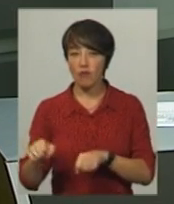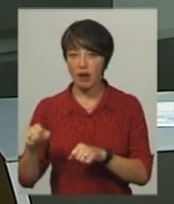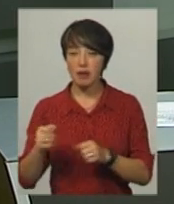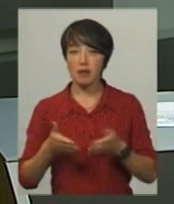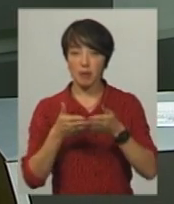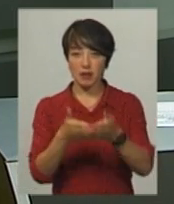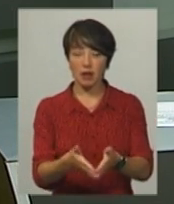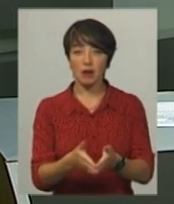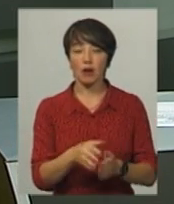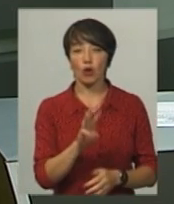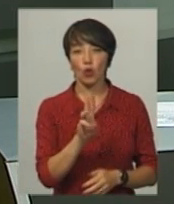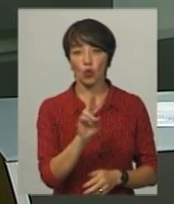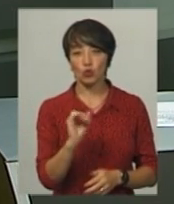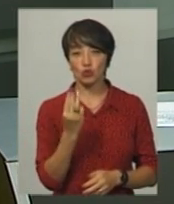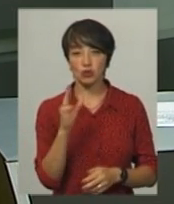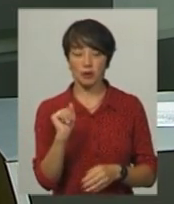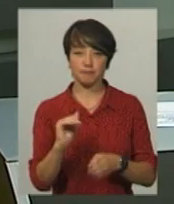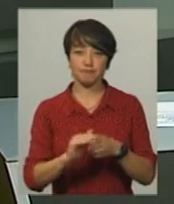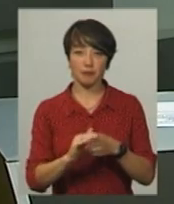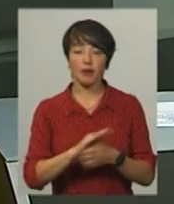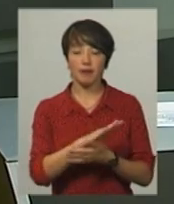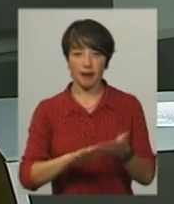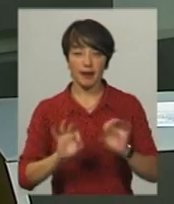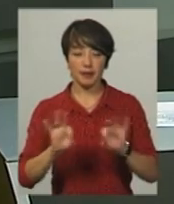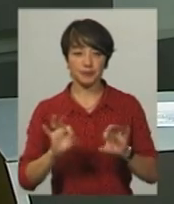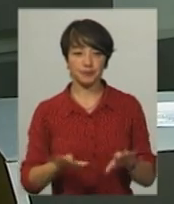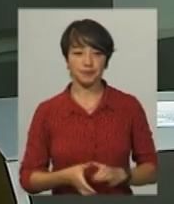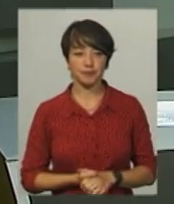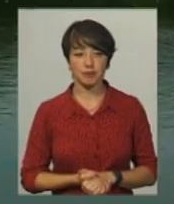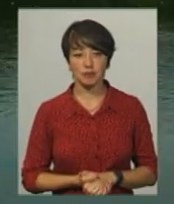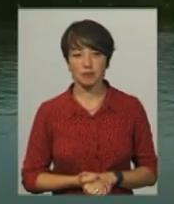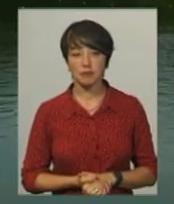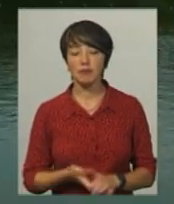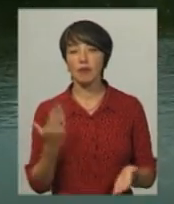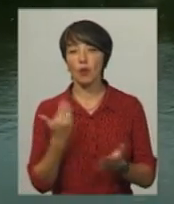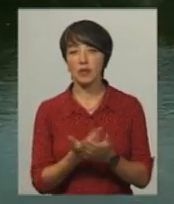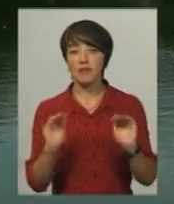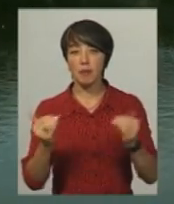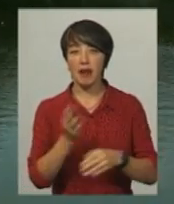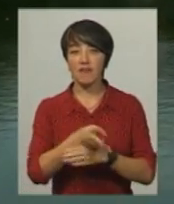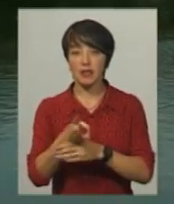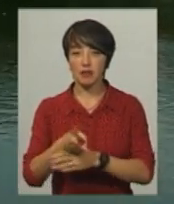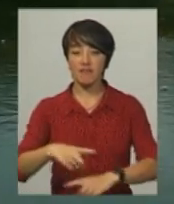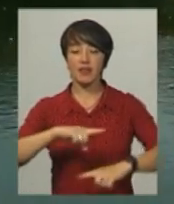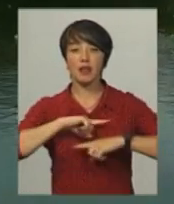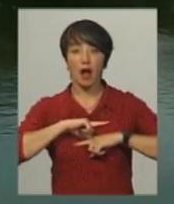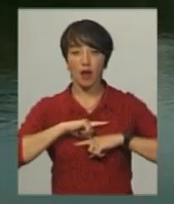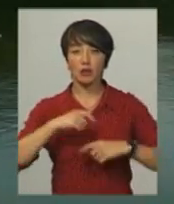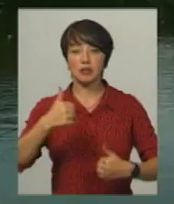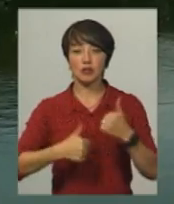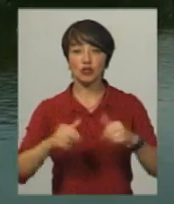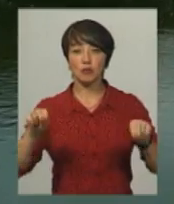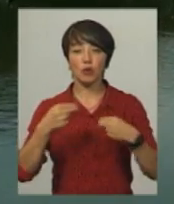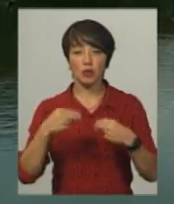каної Микола Кушта. Більше у сюжеті Андрія Гуменного. Ось фрагмент відео із фінального заїзду командного чемпіонату